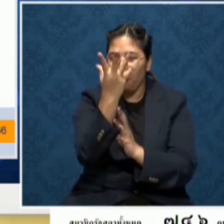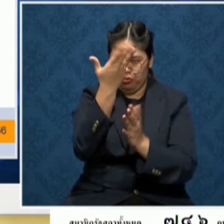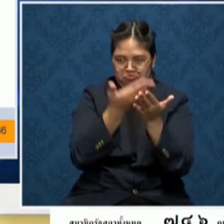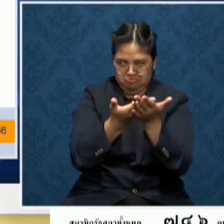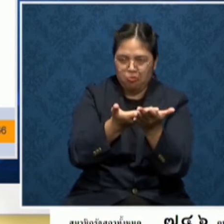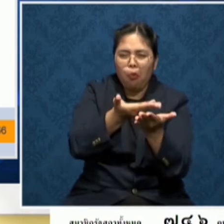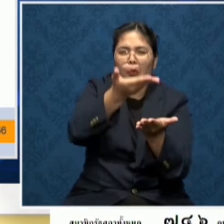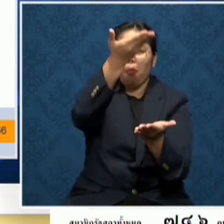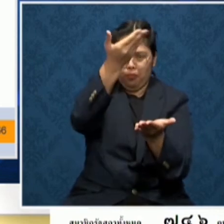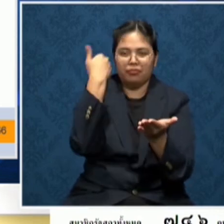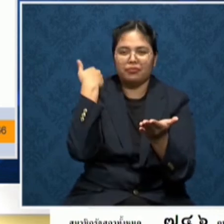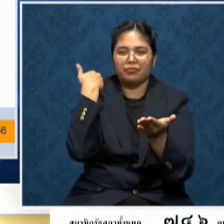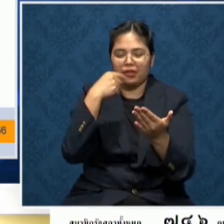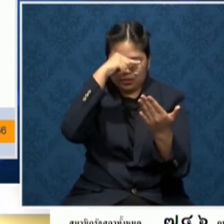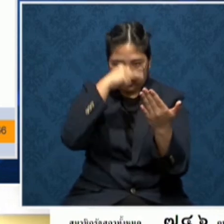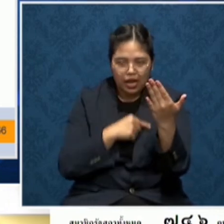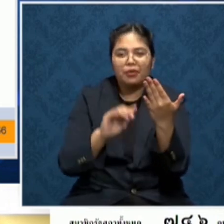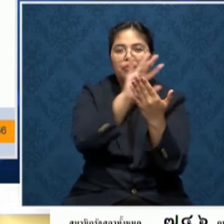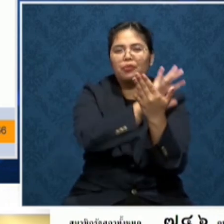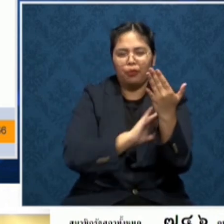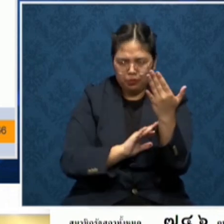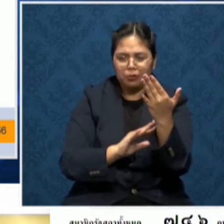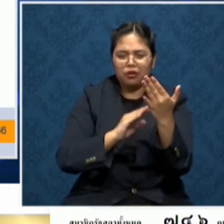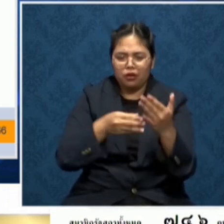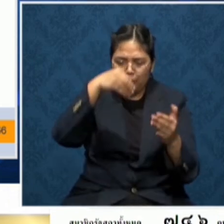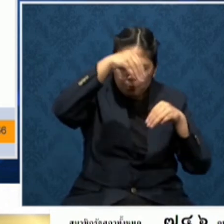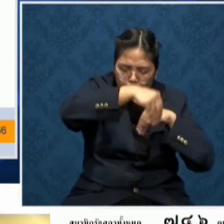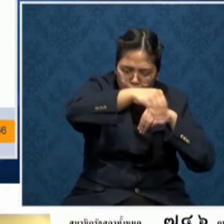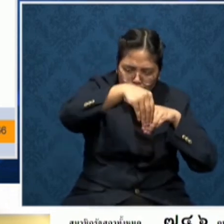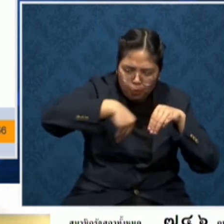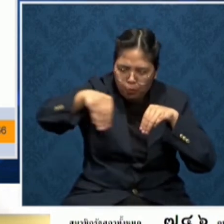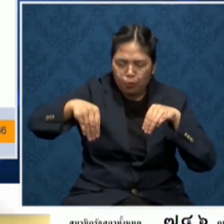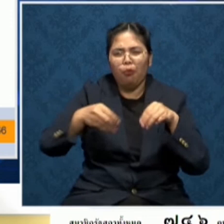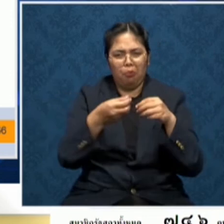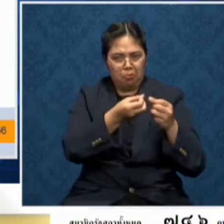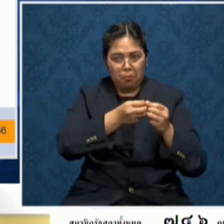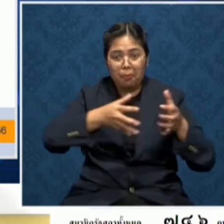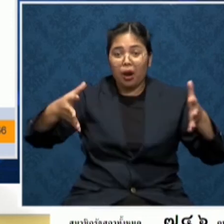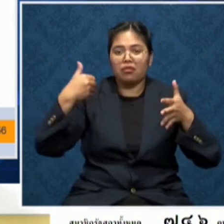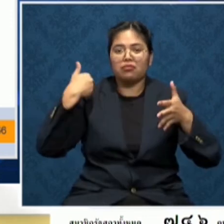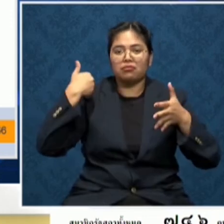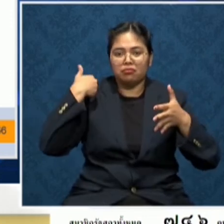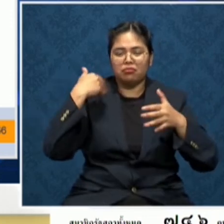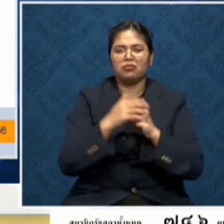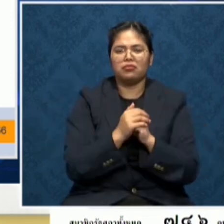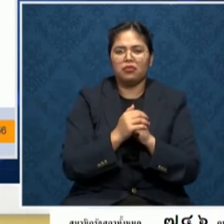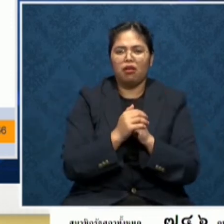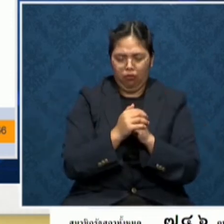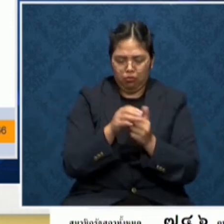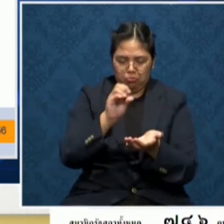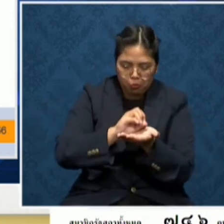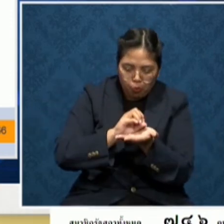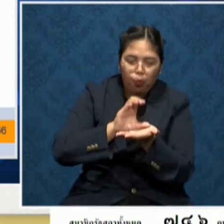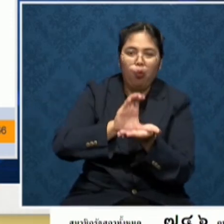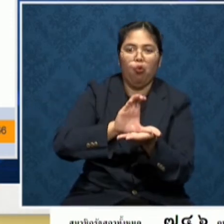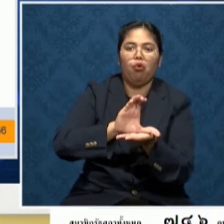ใดๆแผ่นดินไทยเราปลูกต้นไม้ได้ดีมากและยังปลูกได้อีกมากครับต้นไม้ให้มูลค่าเศรษฐกิจระ